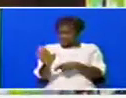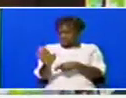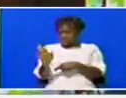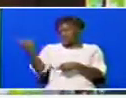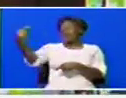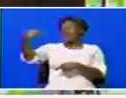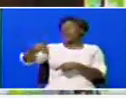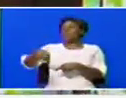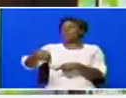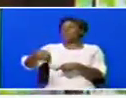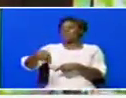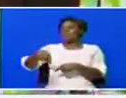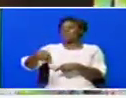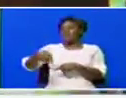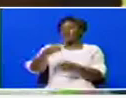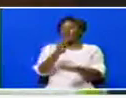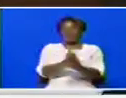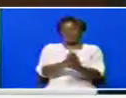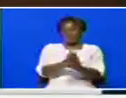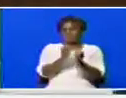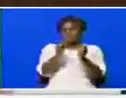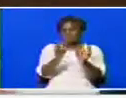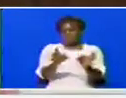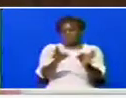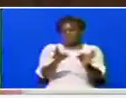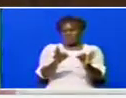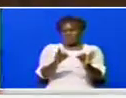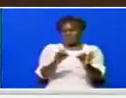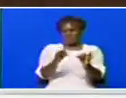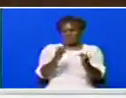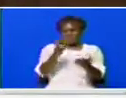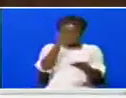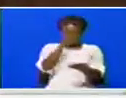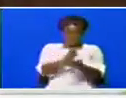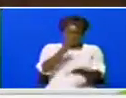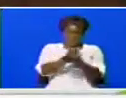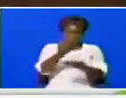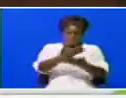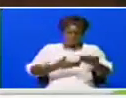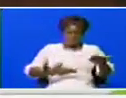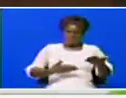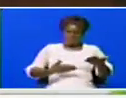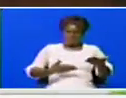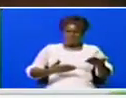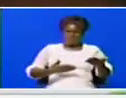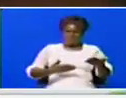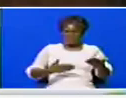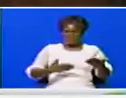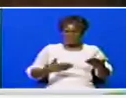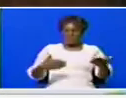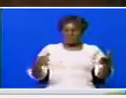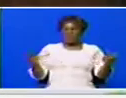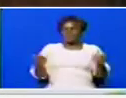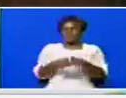la kufika hapa ili kuweza kuthibitisha kama hakikisho hili ama uhakiki huu wa hizi fomu pamoja na matokeo yale uko sambamba